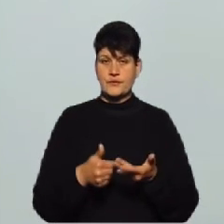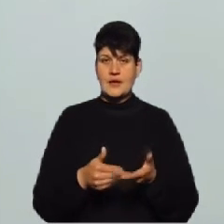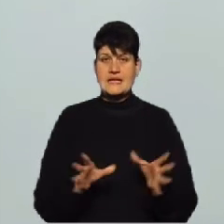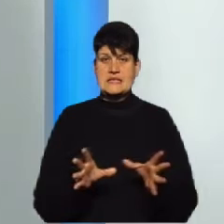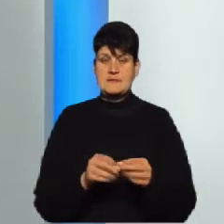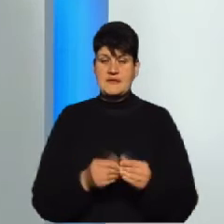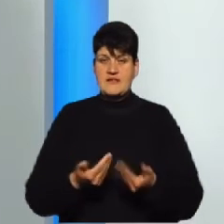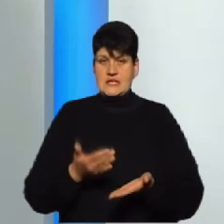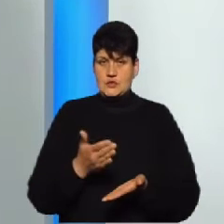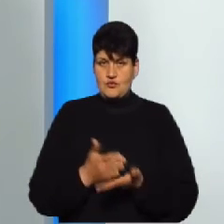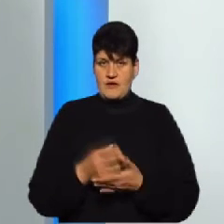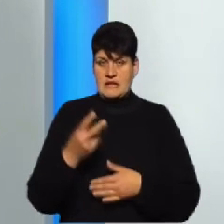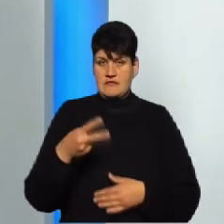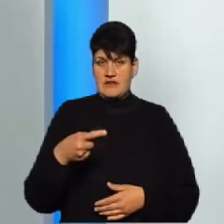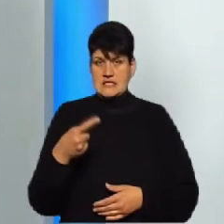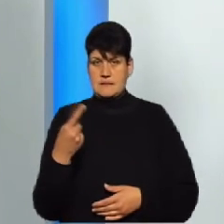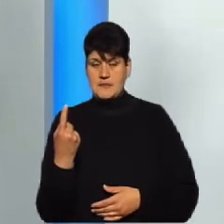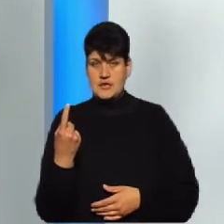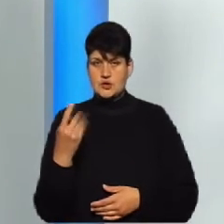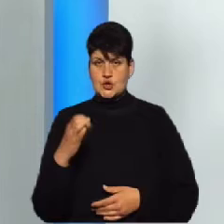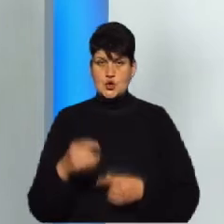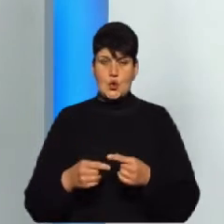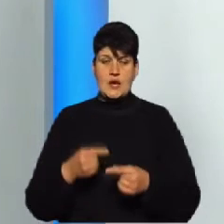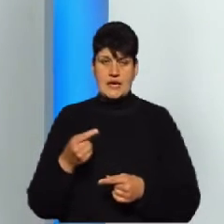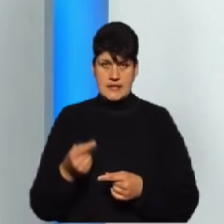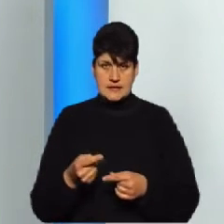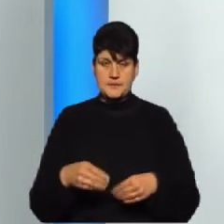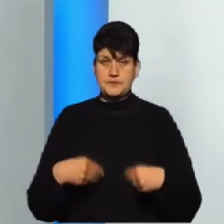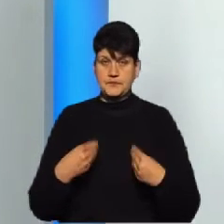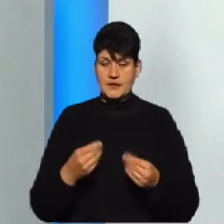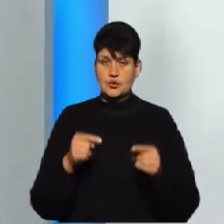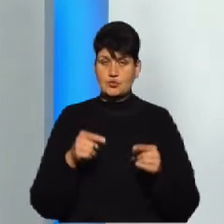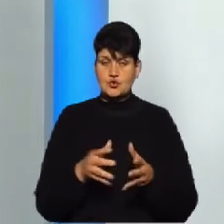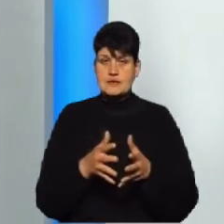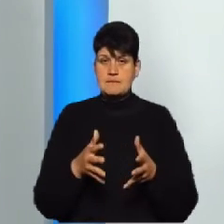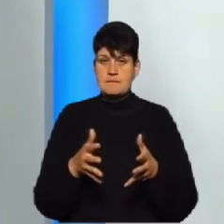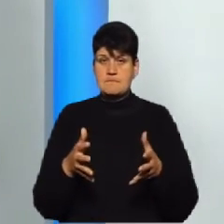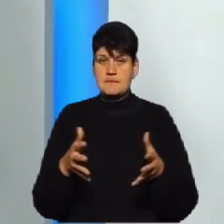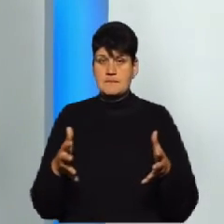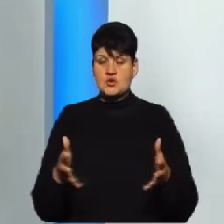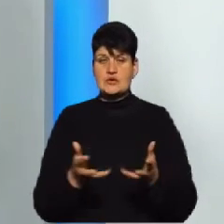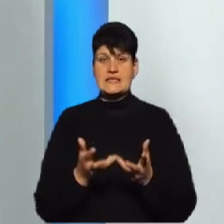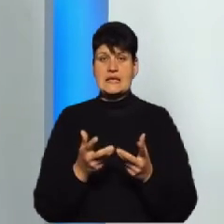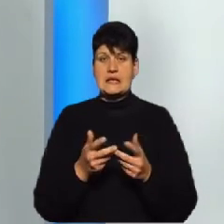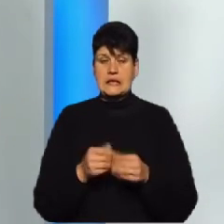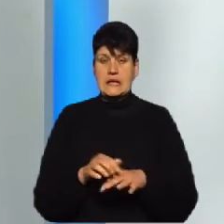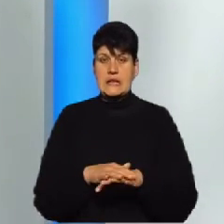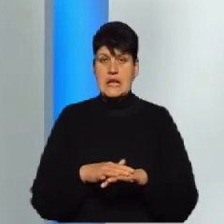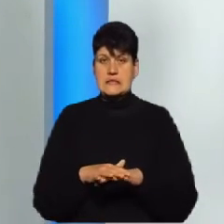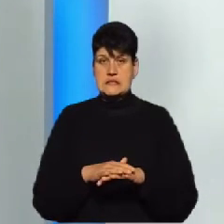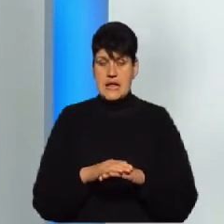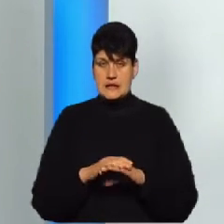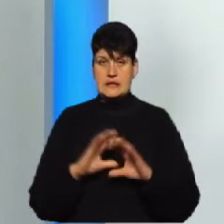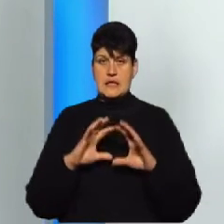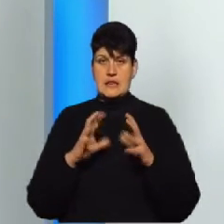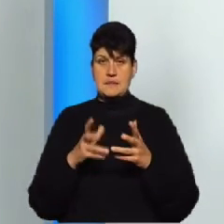21-му столітті висуває, тому що збільшується кількість населення на планеті Земля, а із